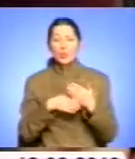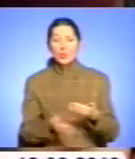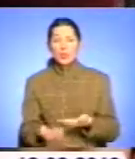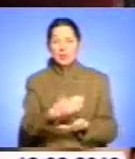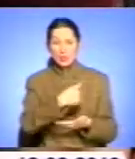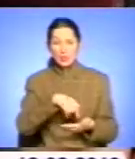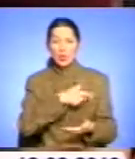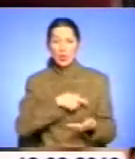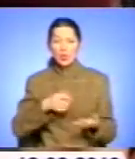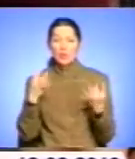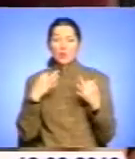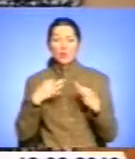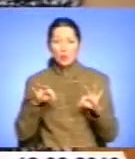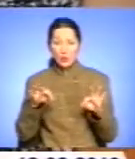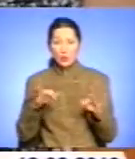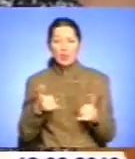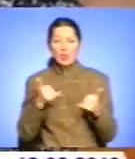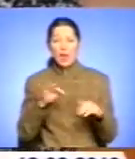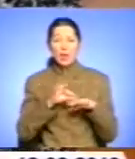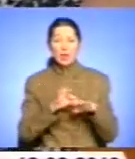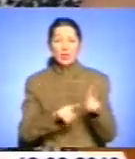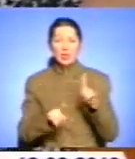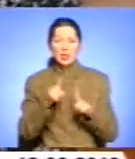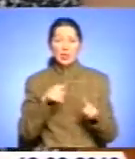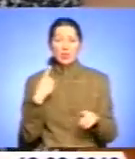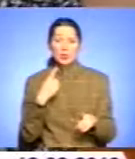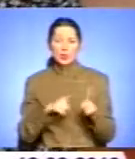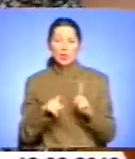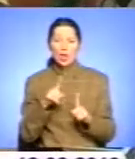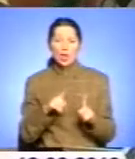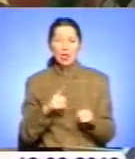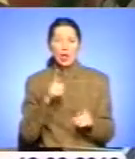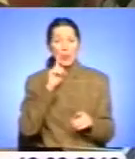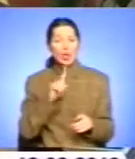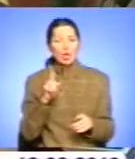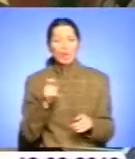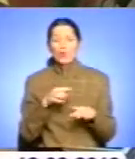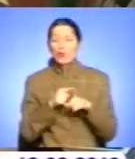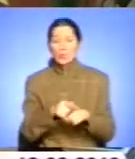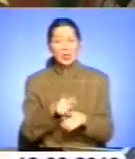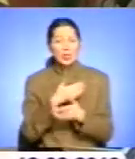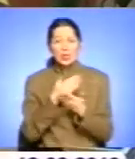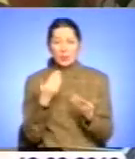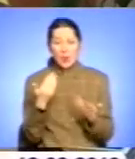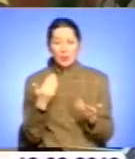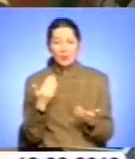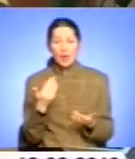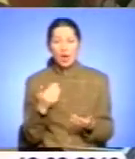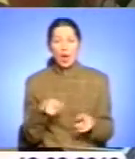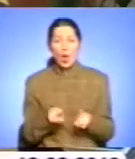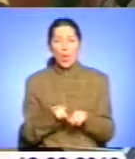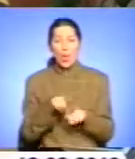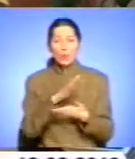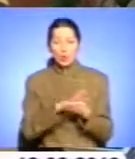для проведення сесії обласної ради. Поки що відповіді не отримав. Однозначно, в продовження того листа